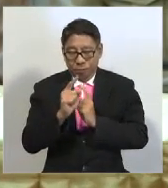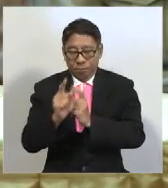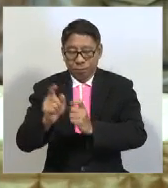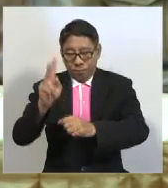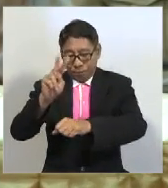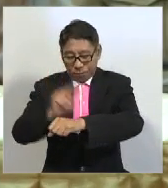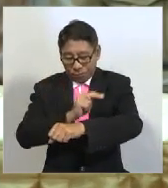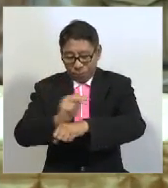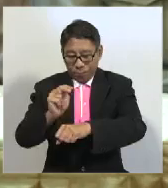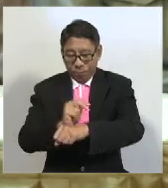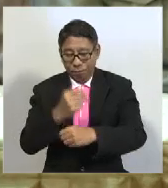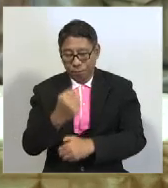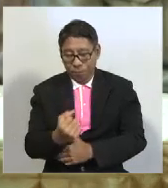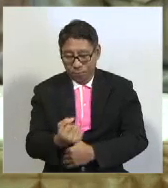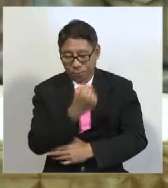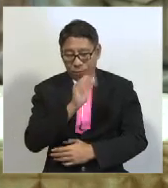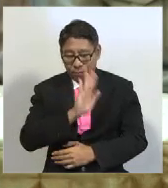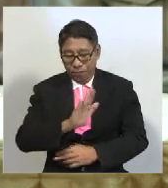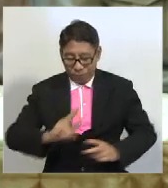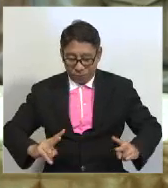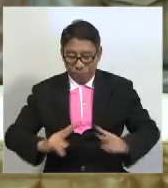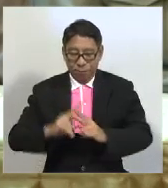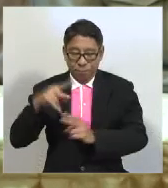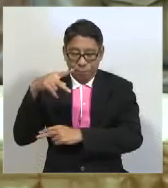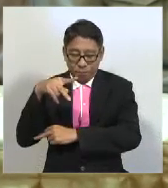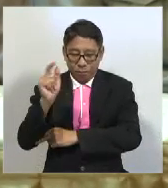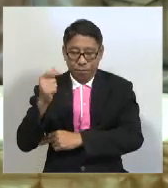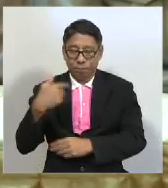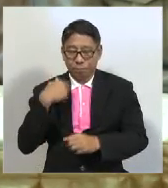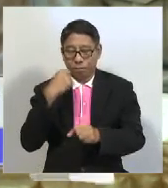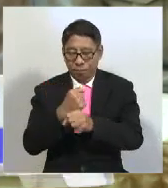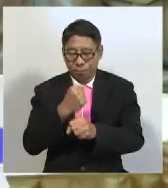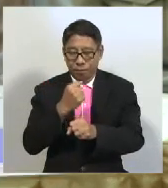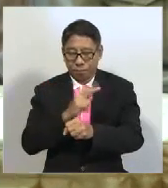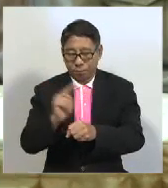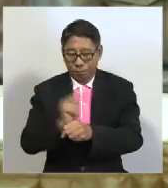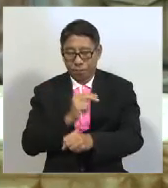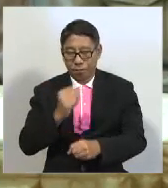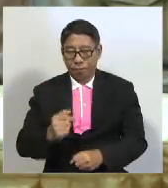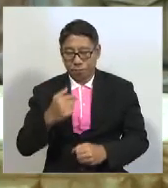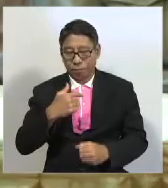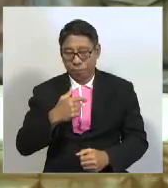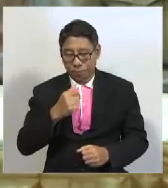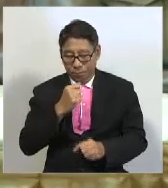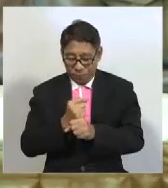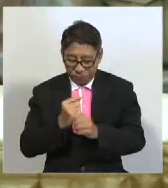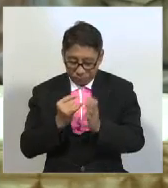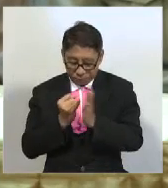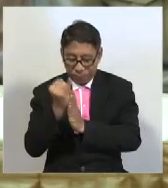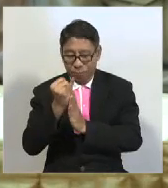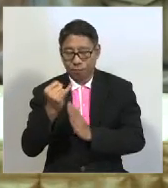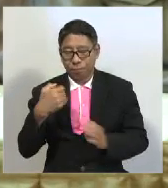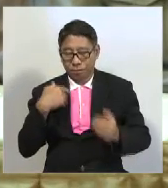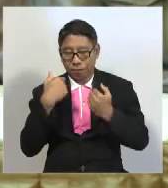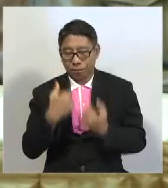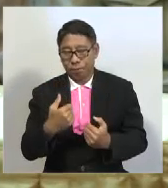ที่ตามอำนาจหน้าที่ของกรมป่าไม้เป็นการปฏิบัติหน้าที่ด้วยความชอบธรรมนะครับเ